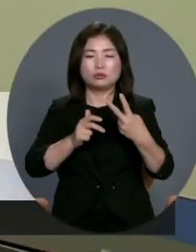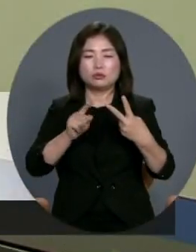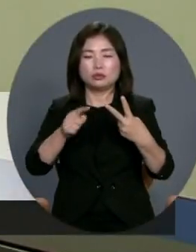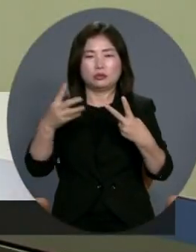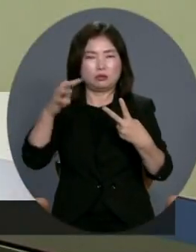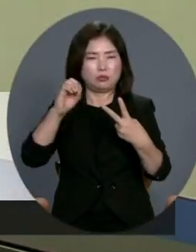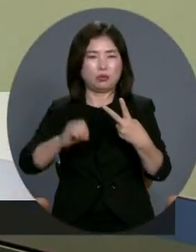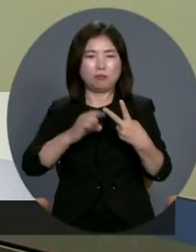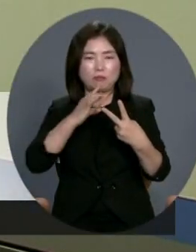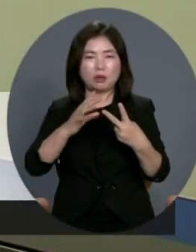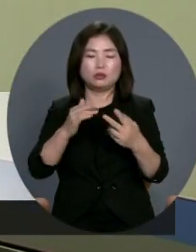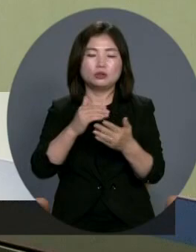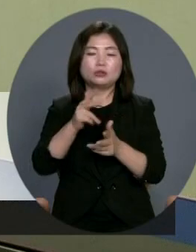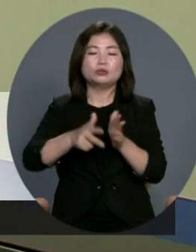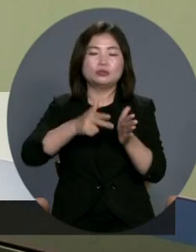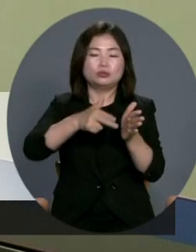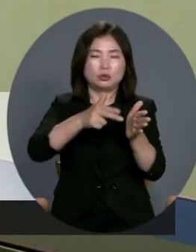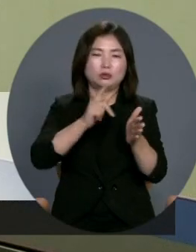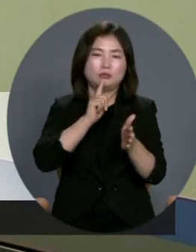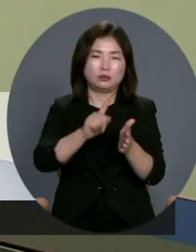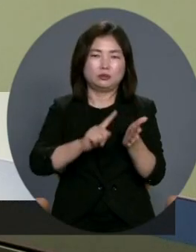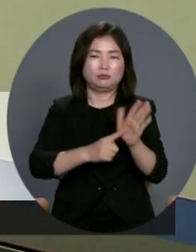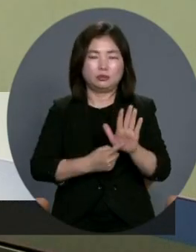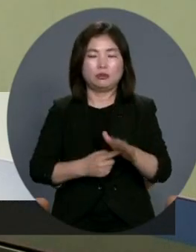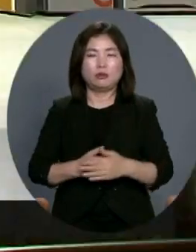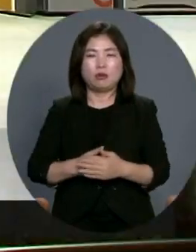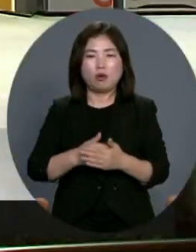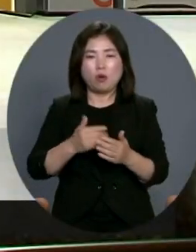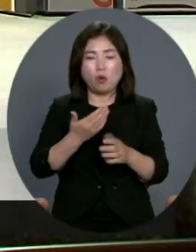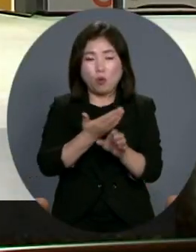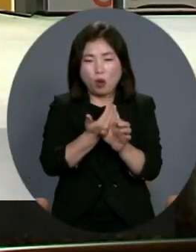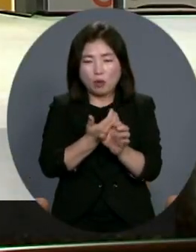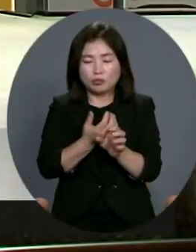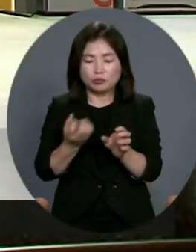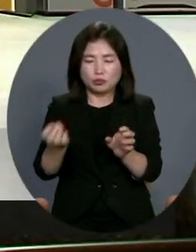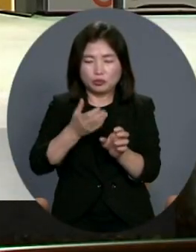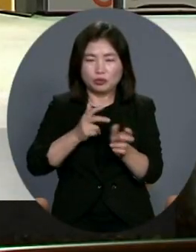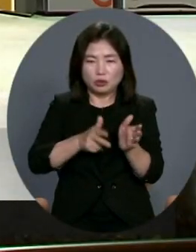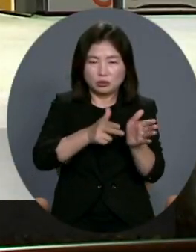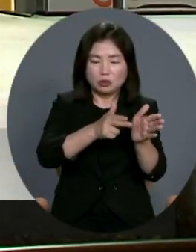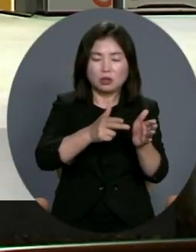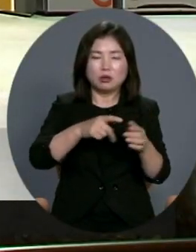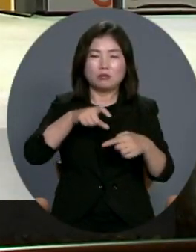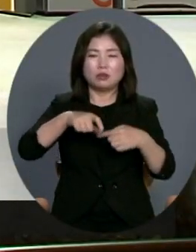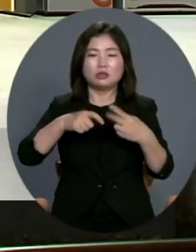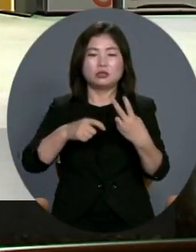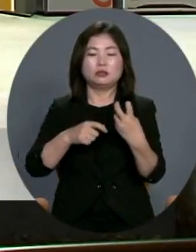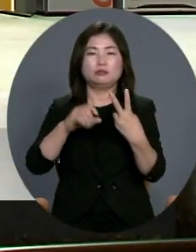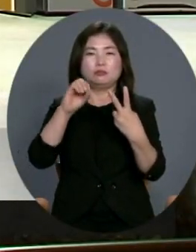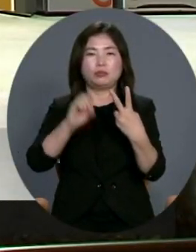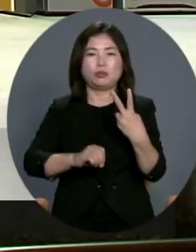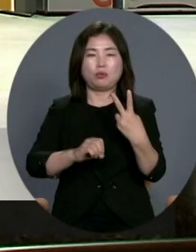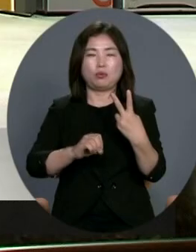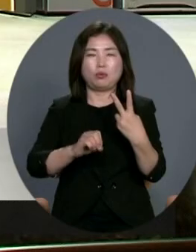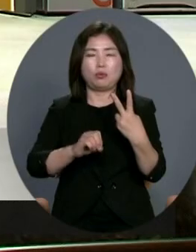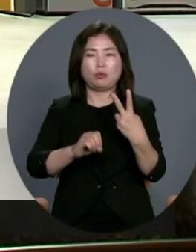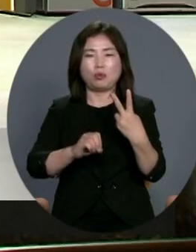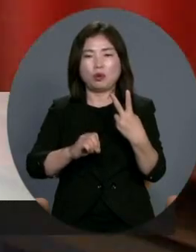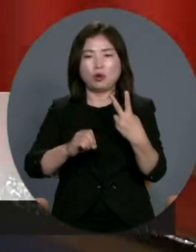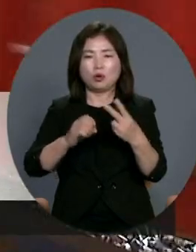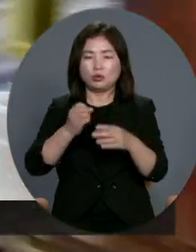62.4%만 운행할 것으로 집계했습니다 화물열차의 운행률은 평시 대비 22% 수준으로